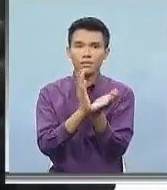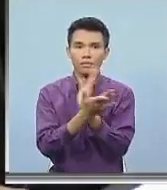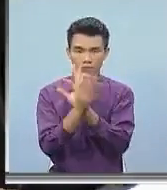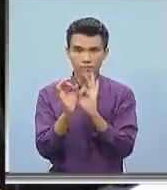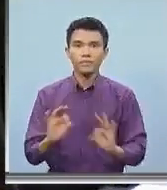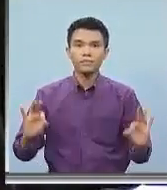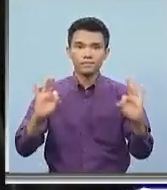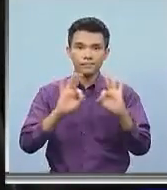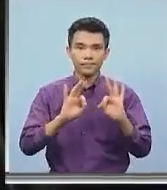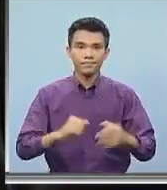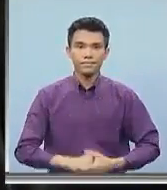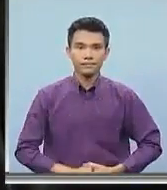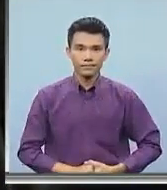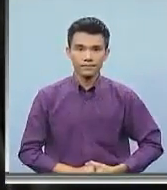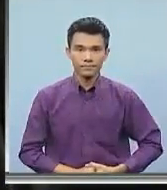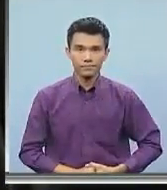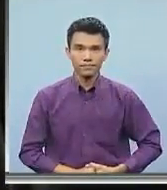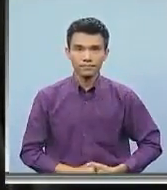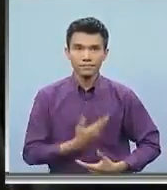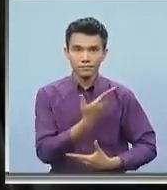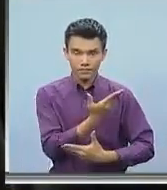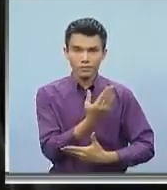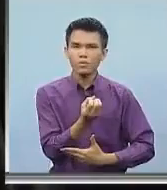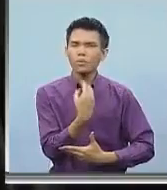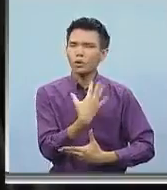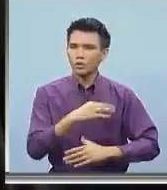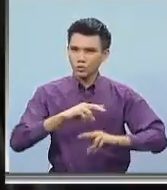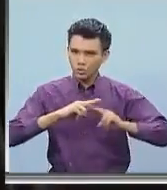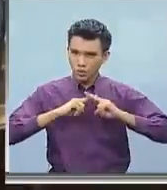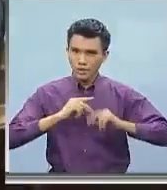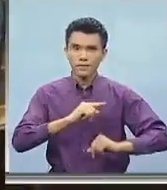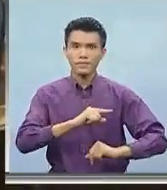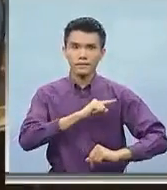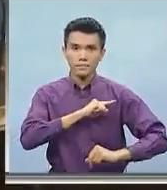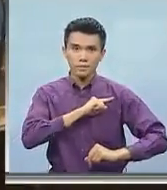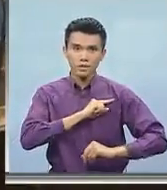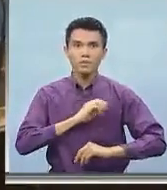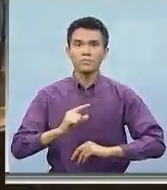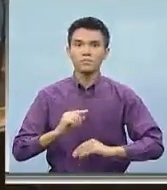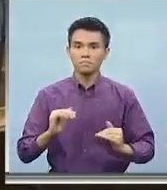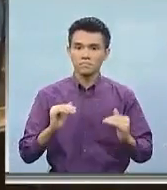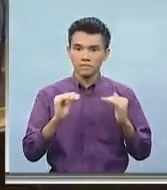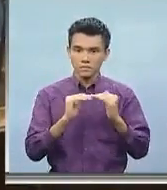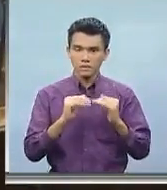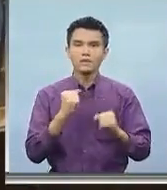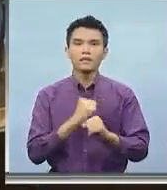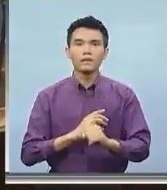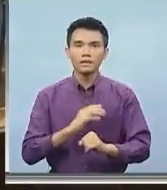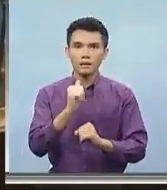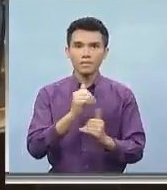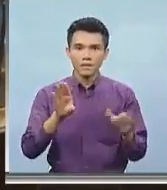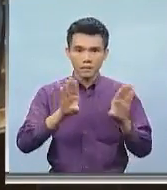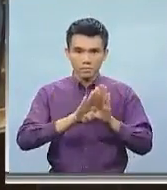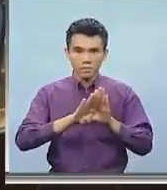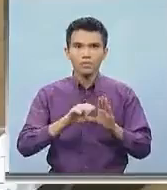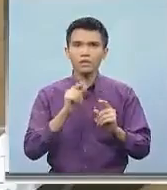ขณะที่นายนิคมเองยังคงยืนยันการทำหน้าที่ของตนว่าเป็นเอกสิทธิ์ในฐานะประธานในที่ประชุมที่จะสามารถปิดการอภิปรายได้